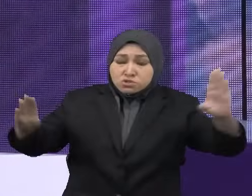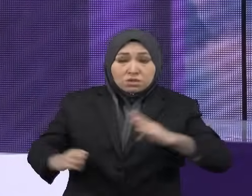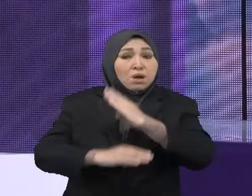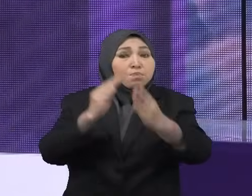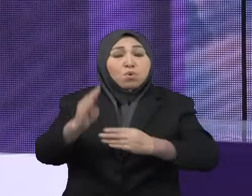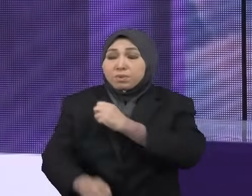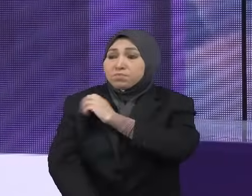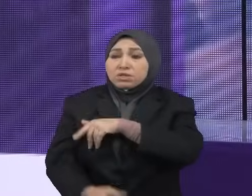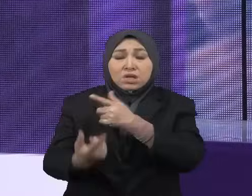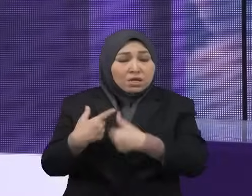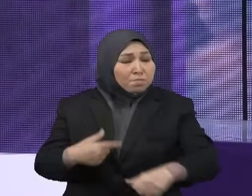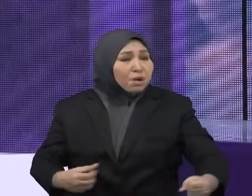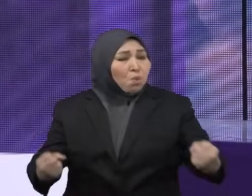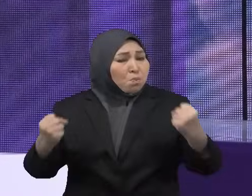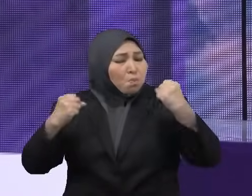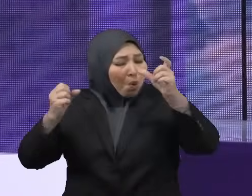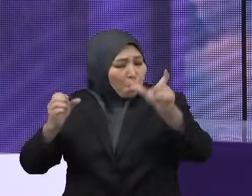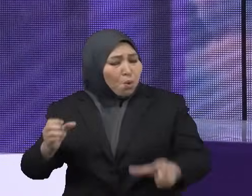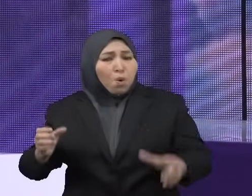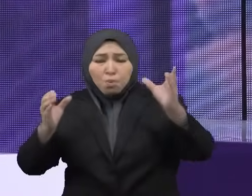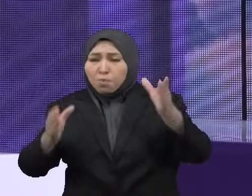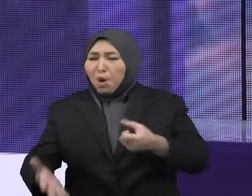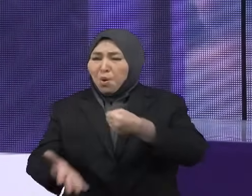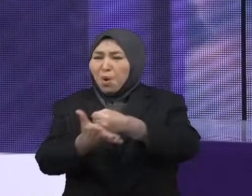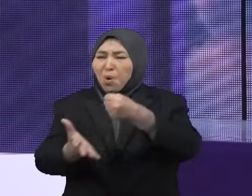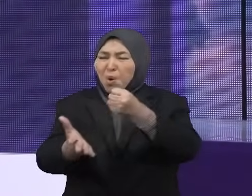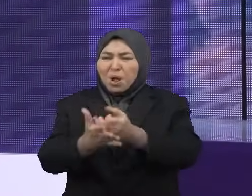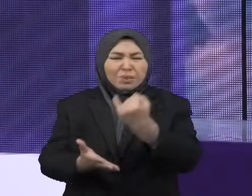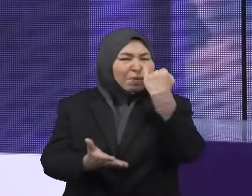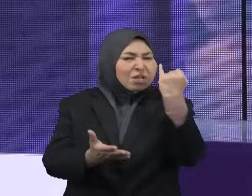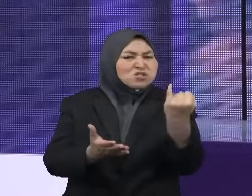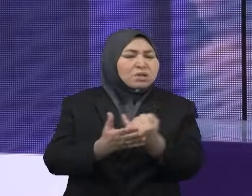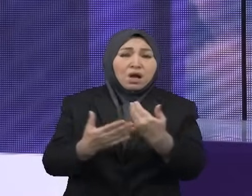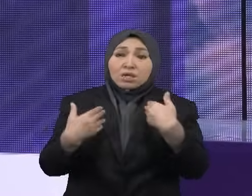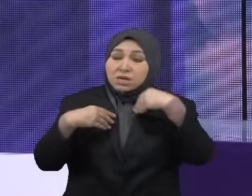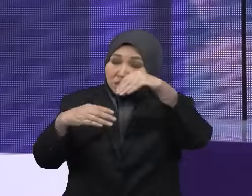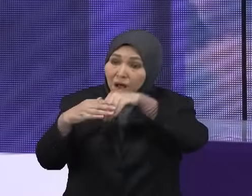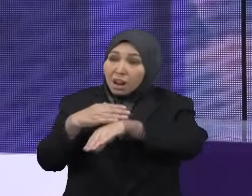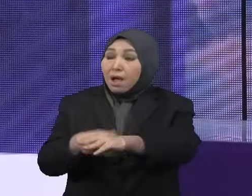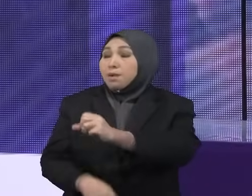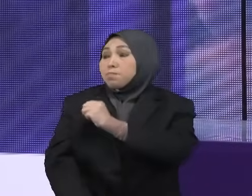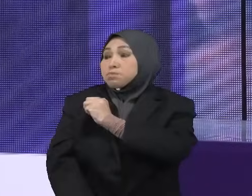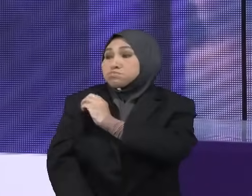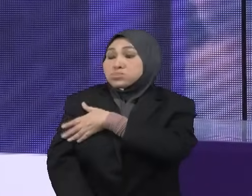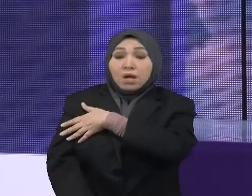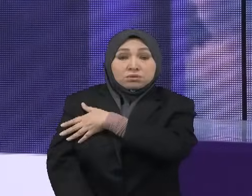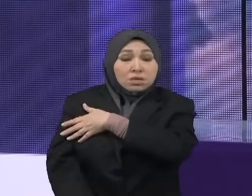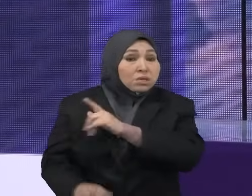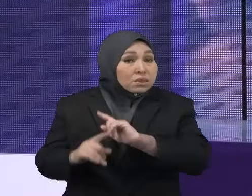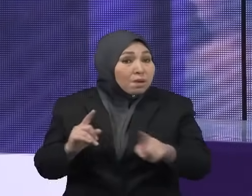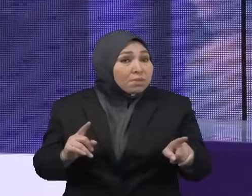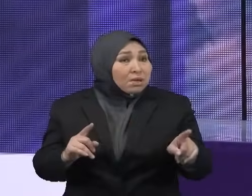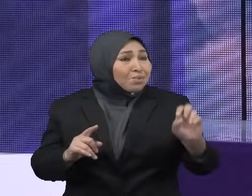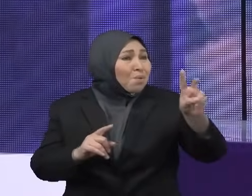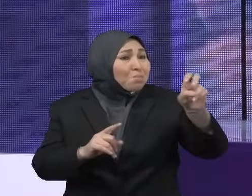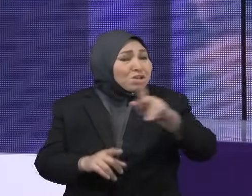tersebut daripada Jabarin, daripada mereka yang ganas, yang menzalimi, yang berada di bumi Palestin tersebut. Tetapi mereka